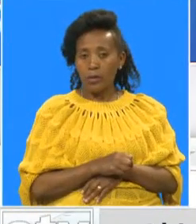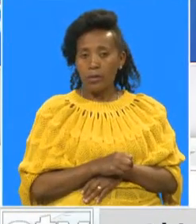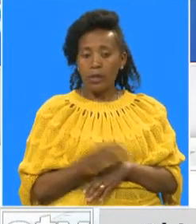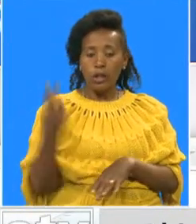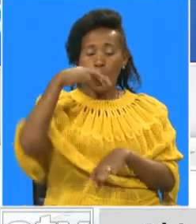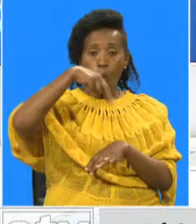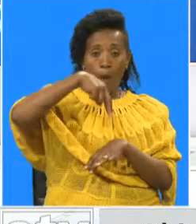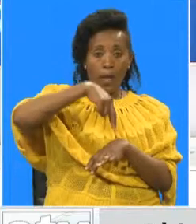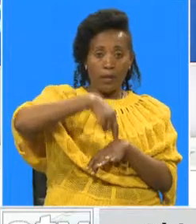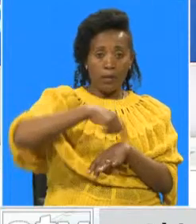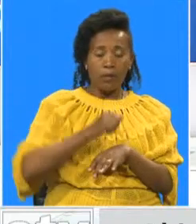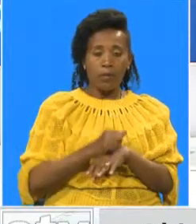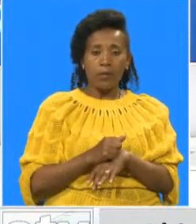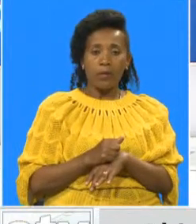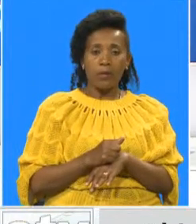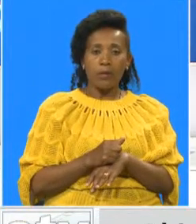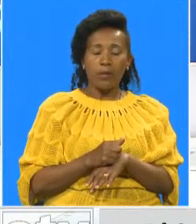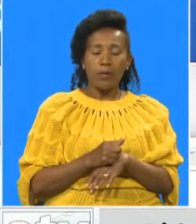ተቋማት